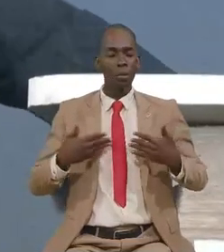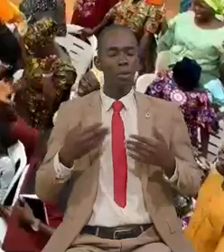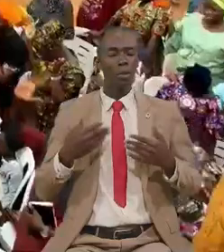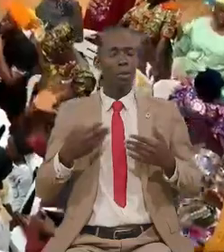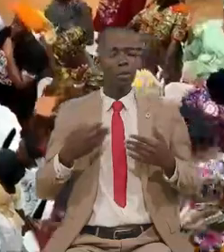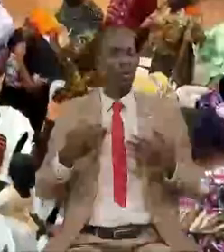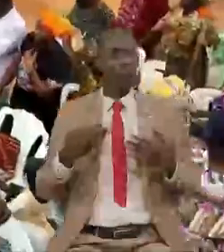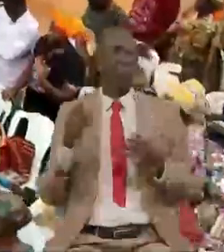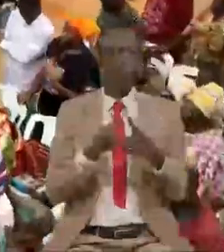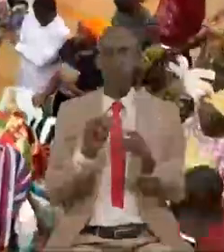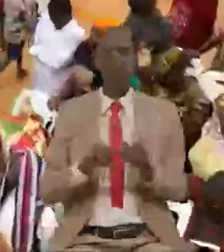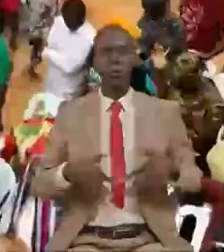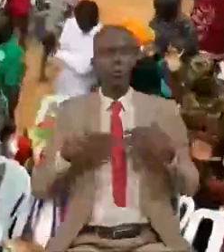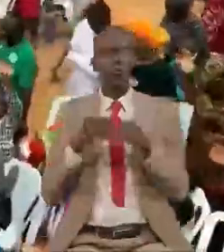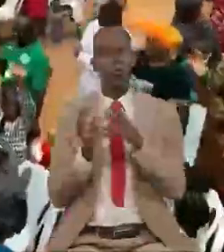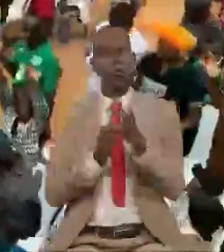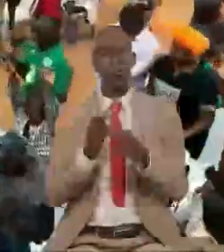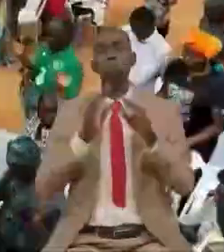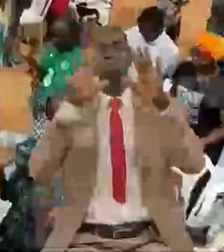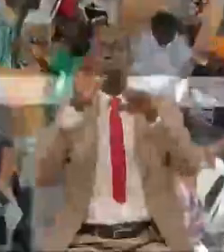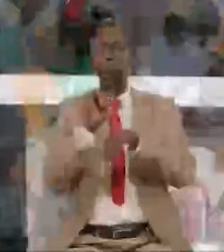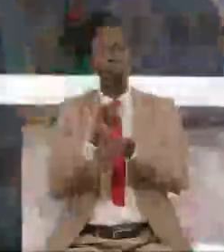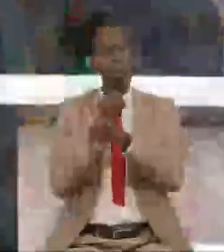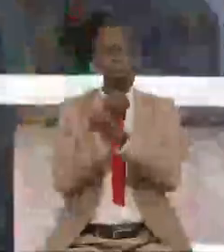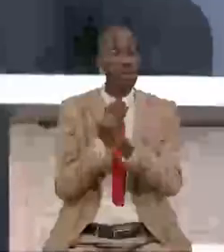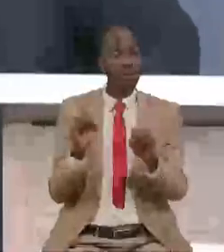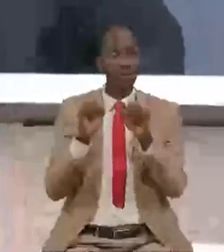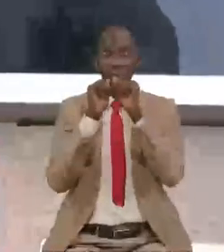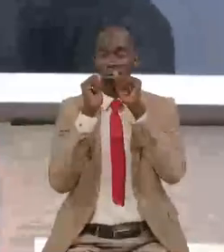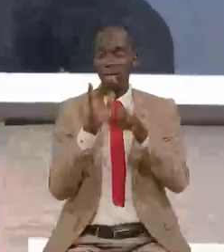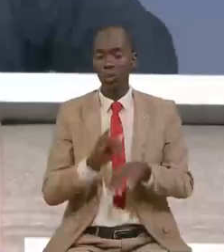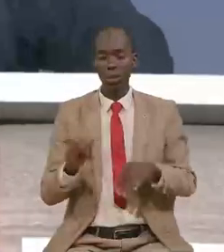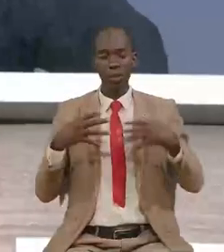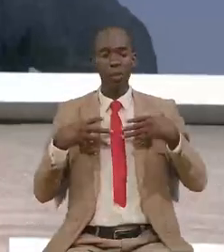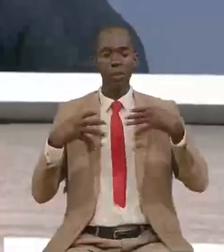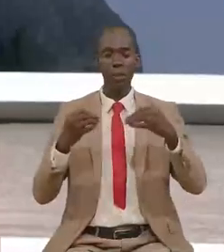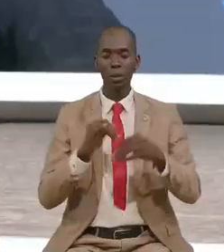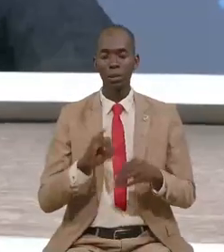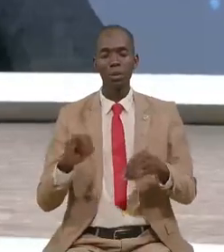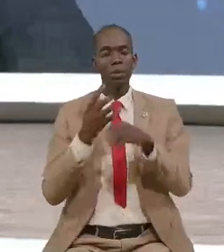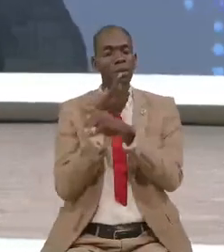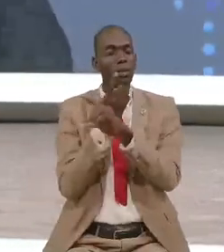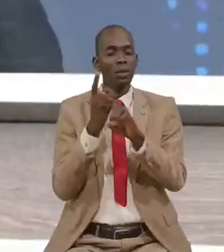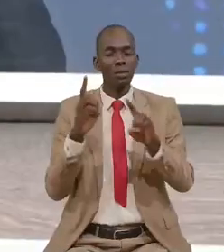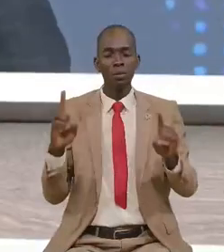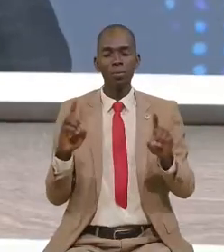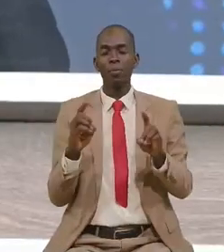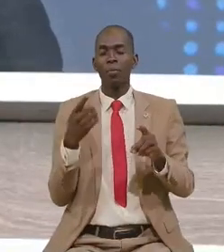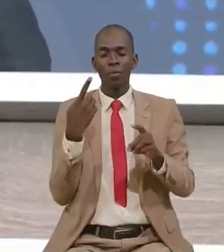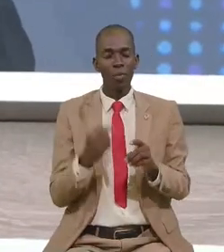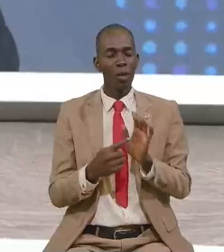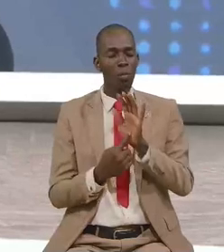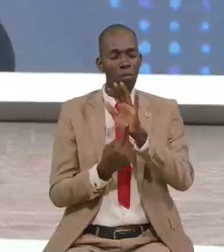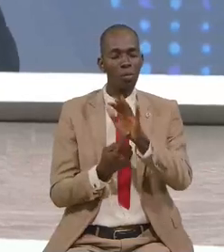vie. Miracle, salut, bénédiction, guérison, délivrance, la manifestation de